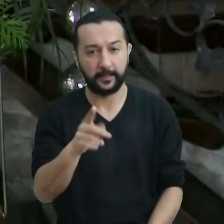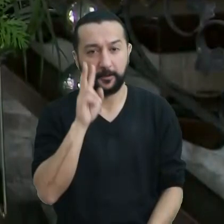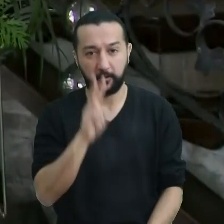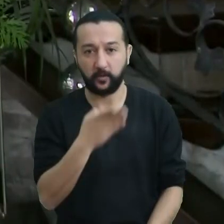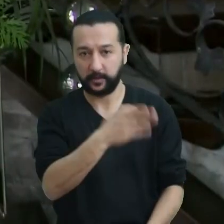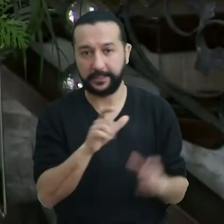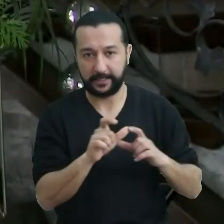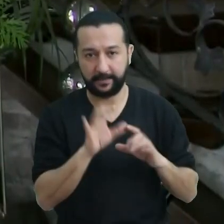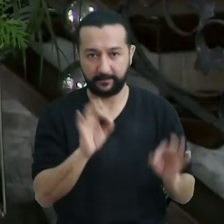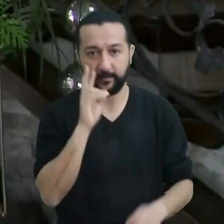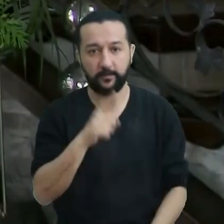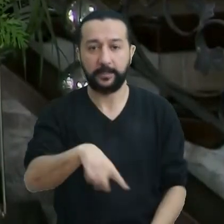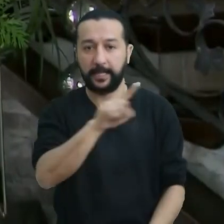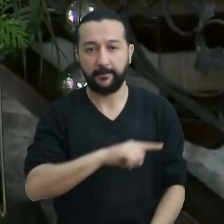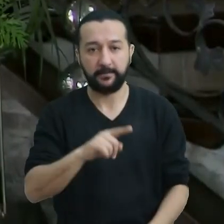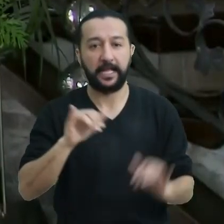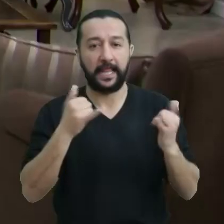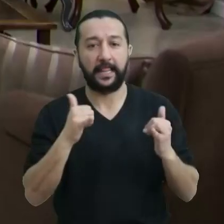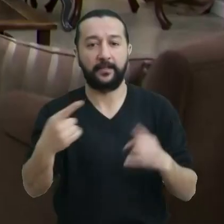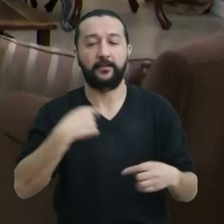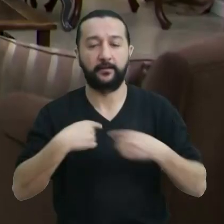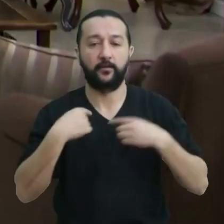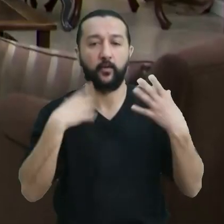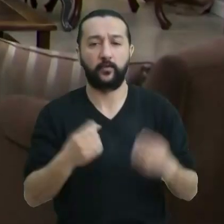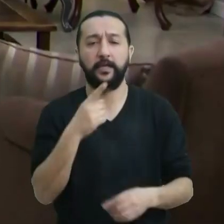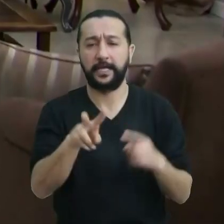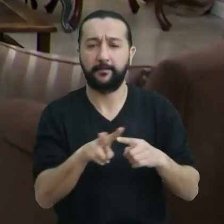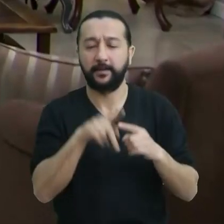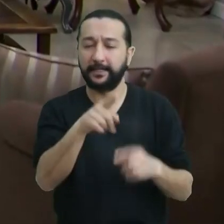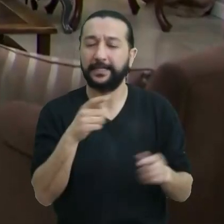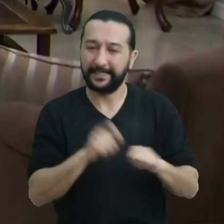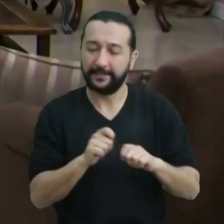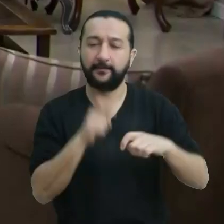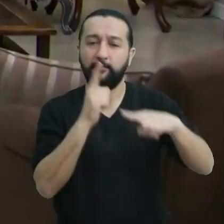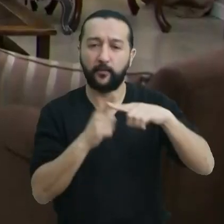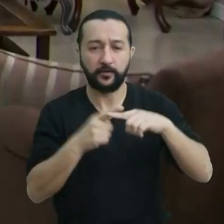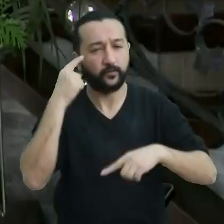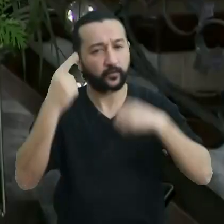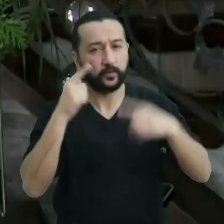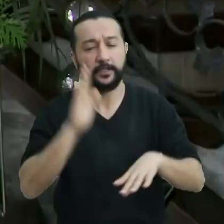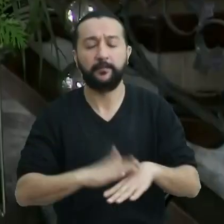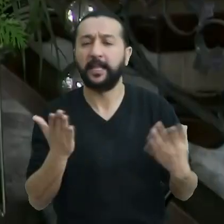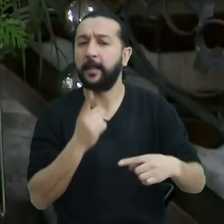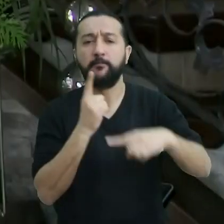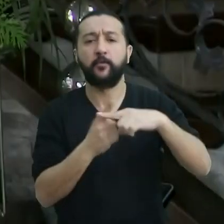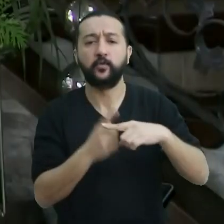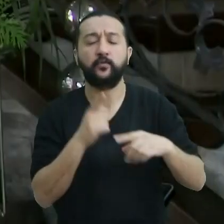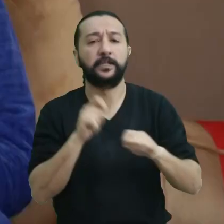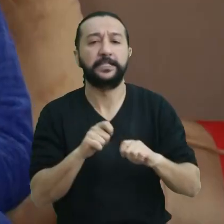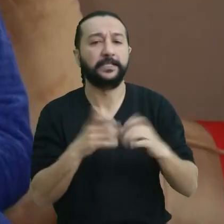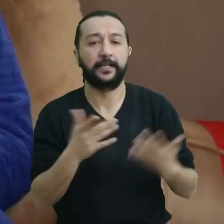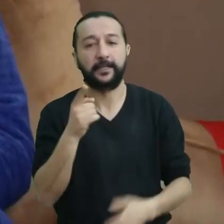Görüyorsun değil mi Serpil? Bunların maskarası olduk. Ay Kemal, bir de işe pozitif tarafından bak. Neymiş pozitif